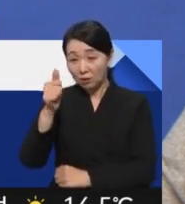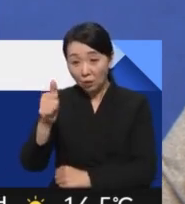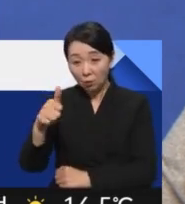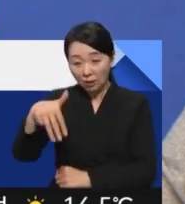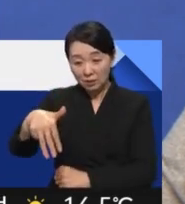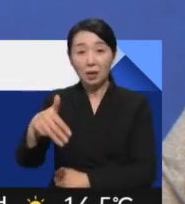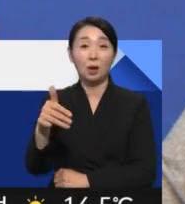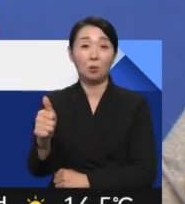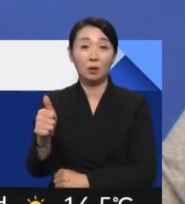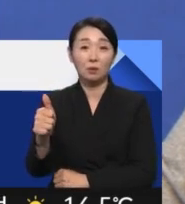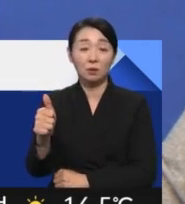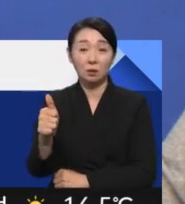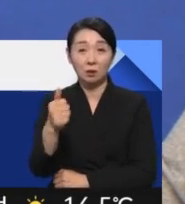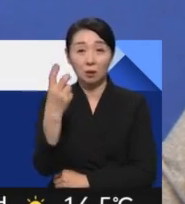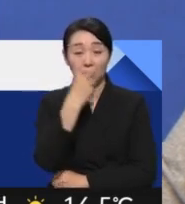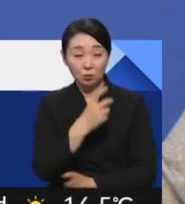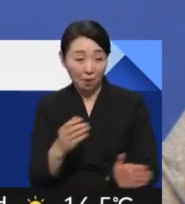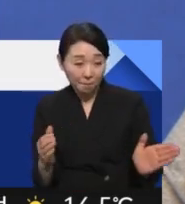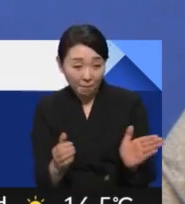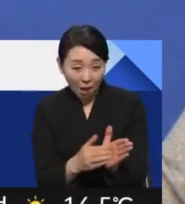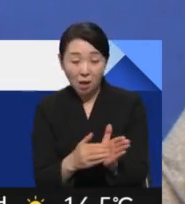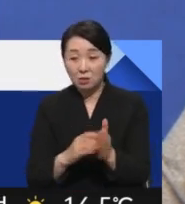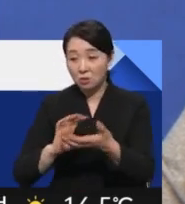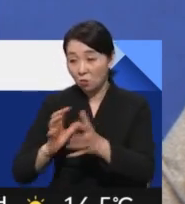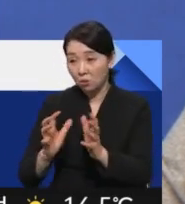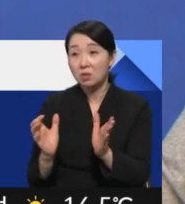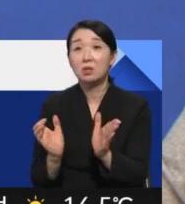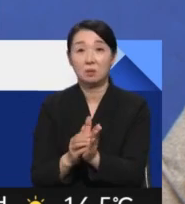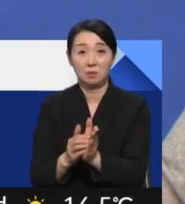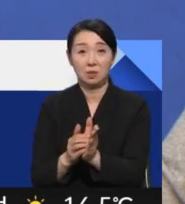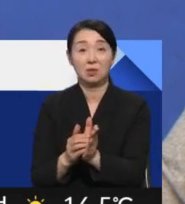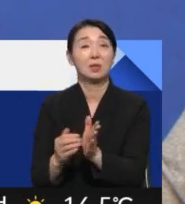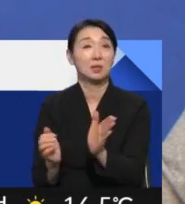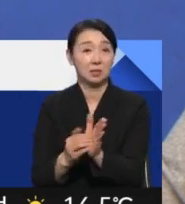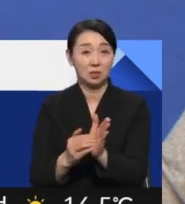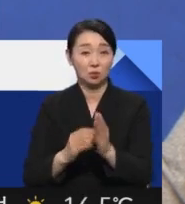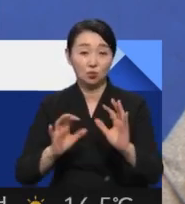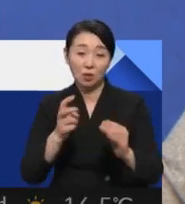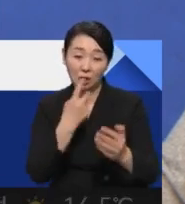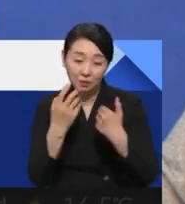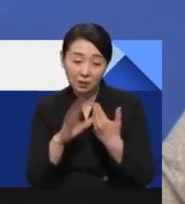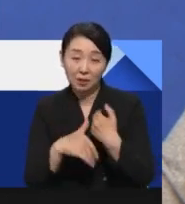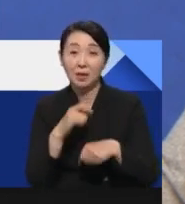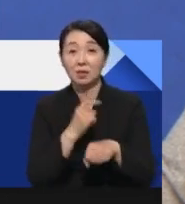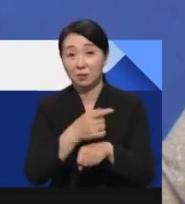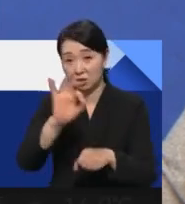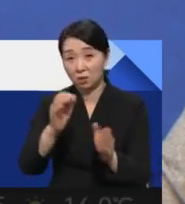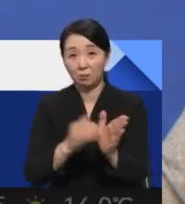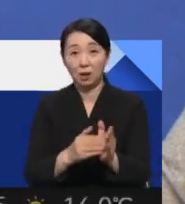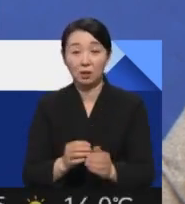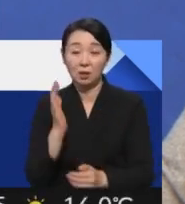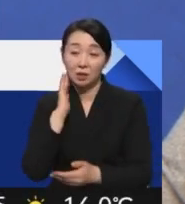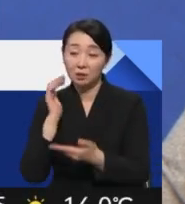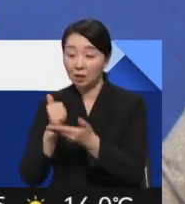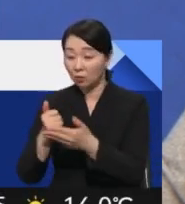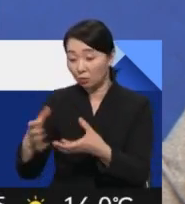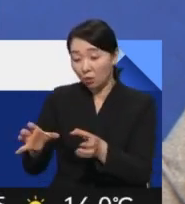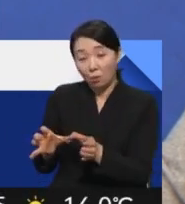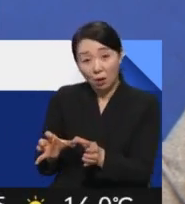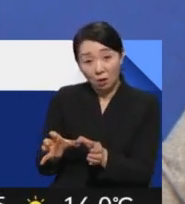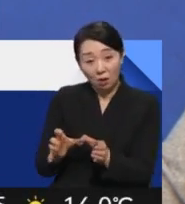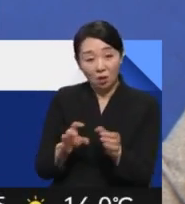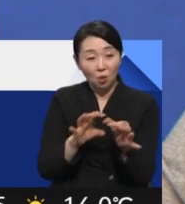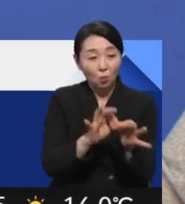수사 종결 논의가 오갔다는 사실을 이미 국감장에서 인정했습니다. 대통령실이 관계기관을